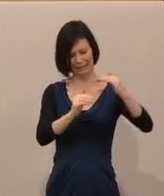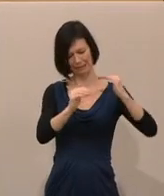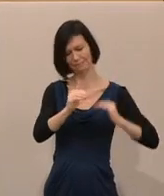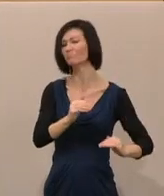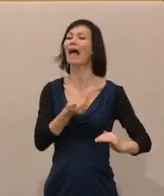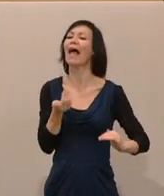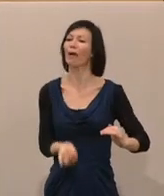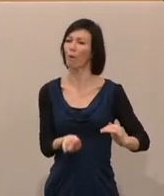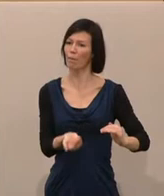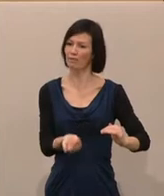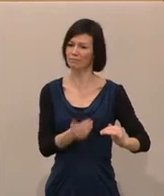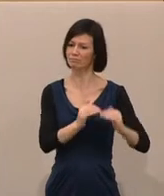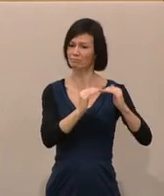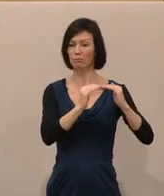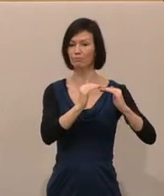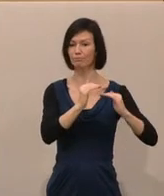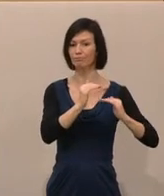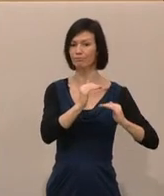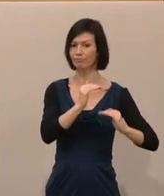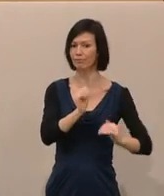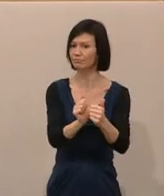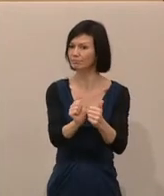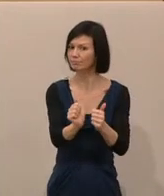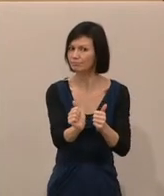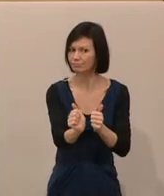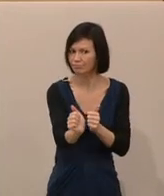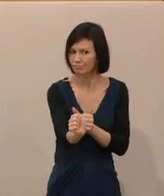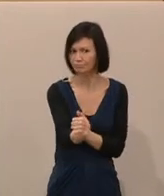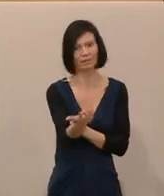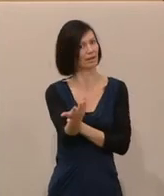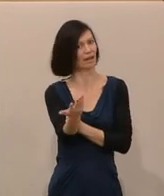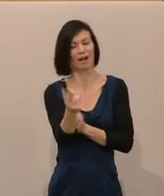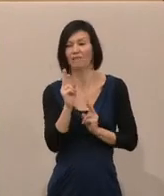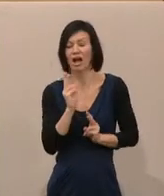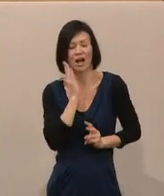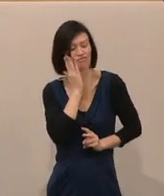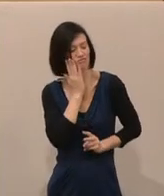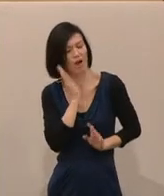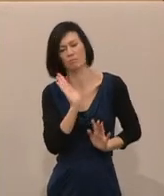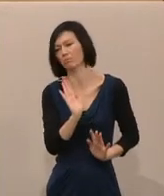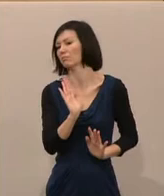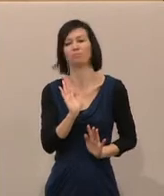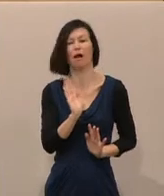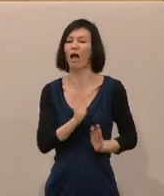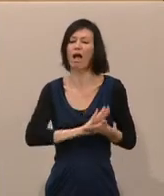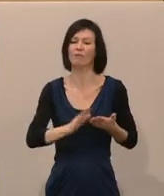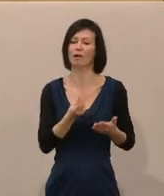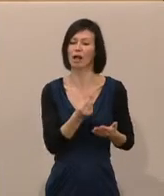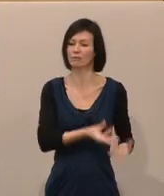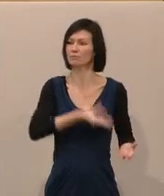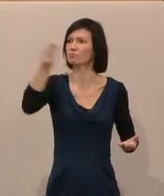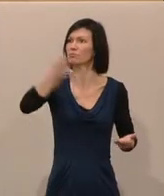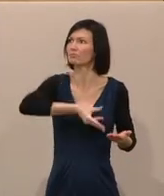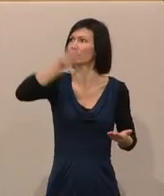verliert weiter, fällt immer weiter zurück. Es wird schamlos von unten nach oben